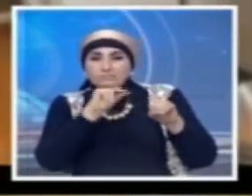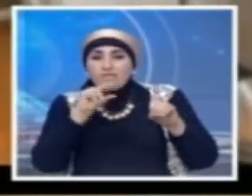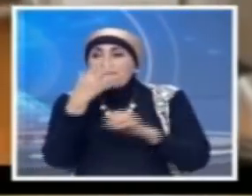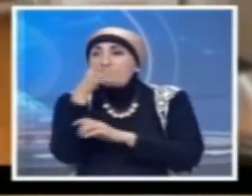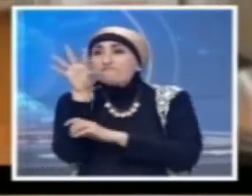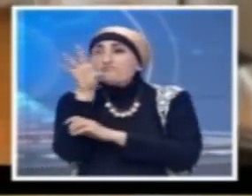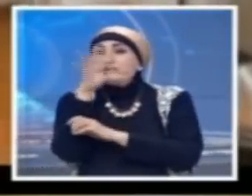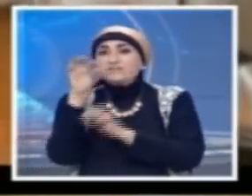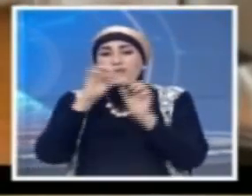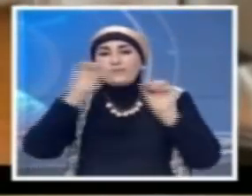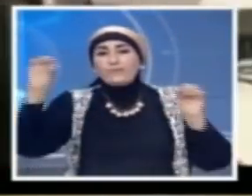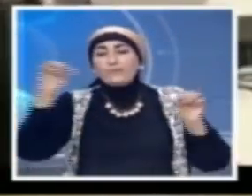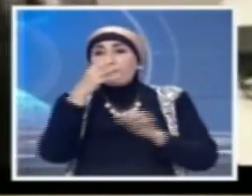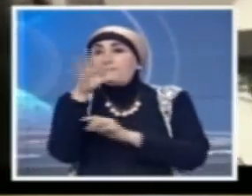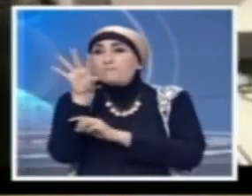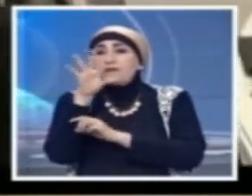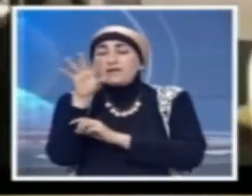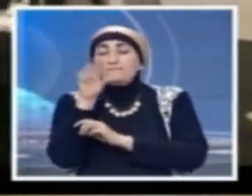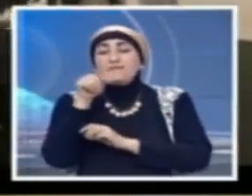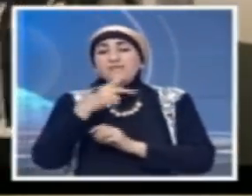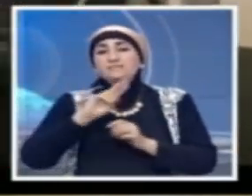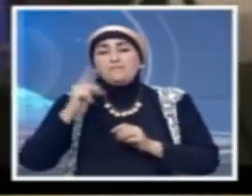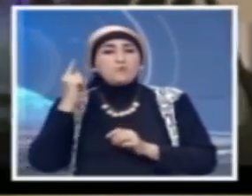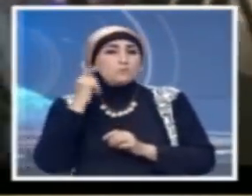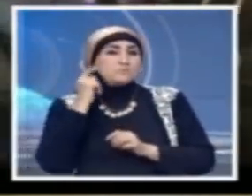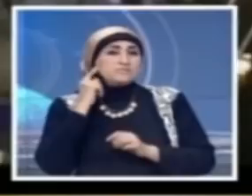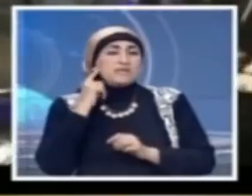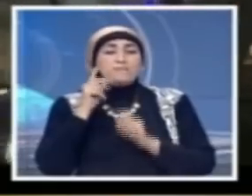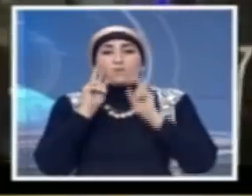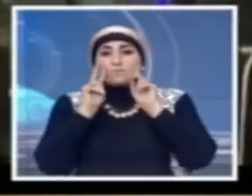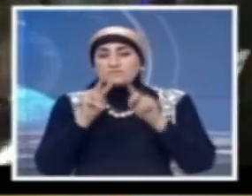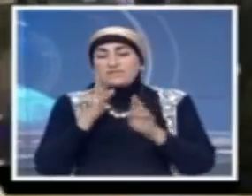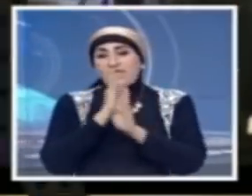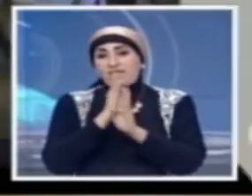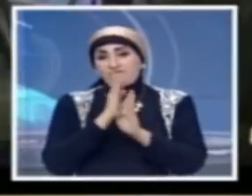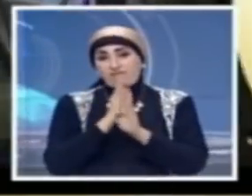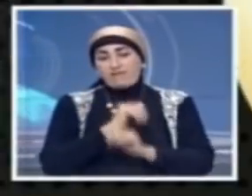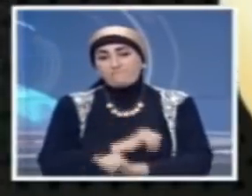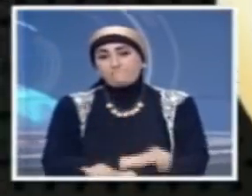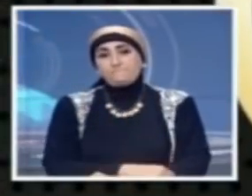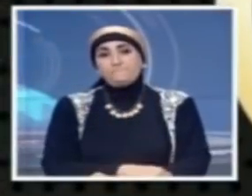الفضائي والبرمجيات والمصنفات السمعية والبصرية.